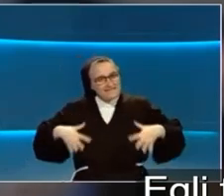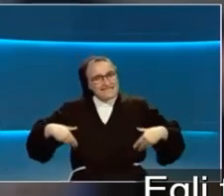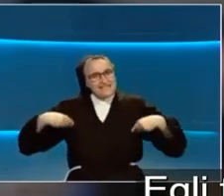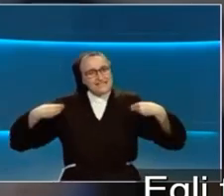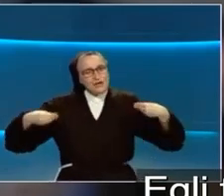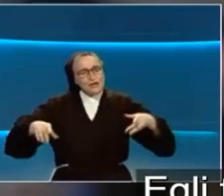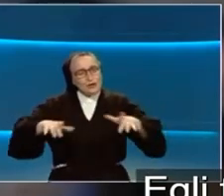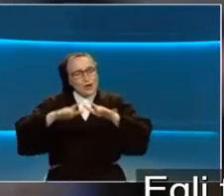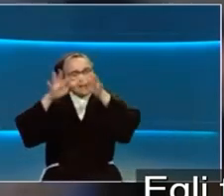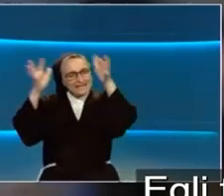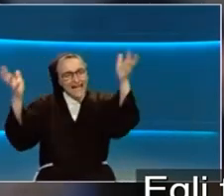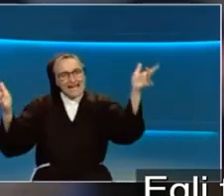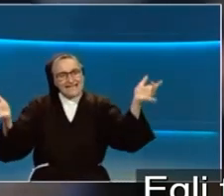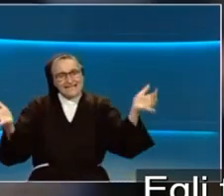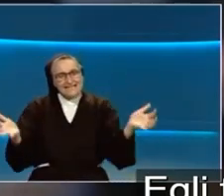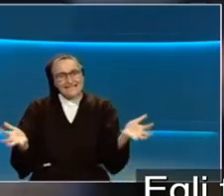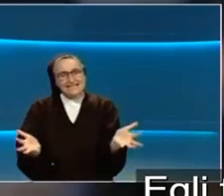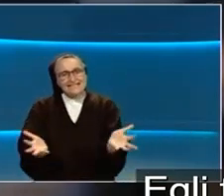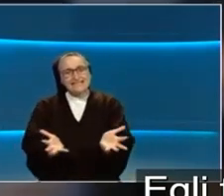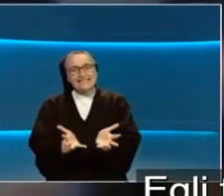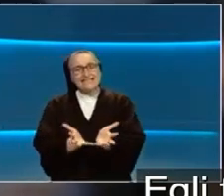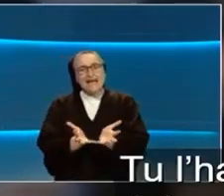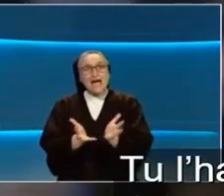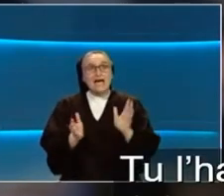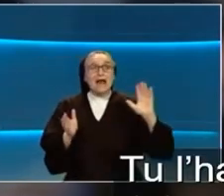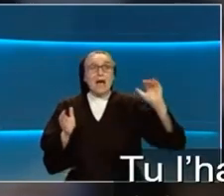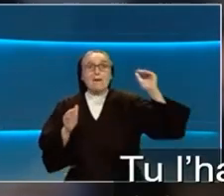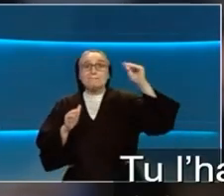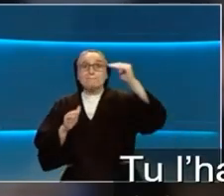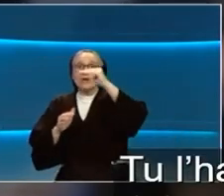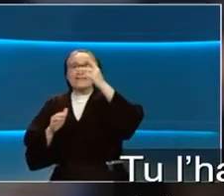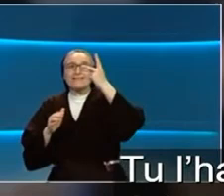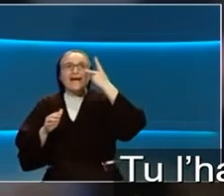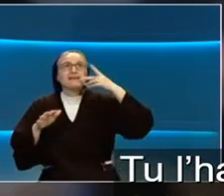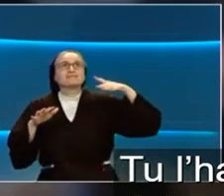abissus sicum vestimentum